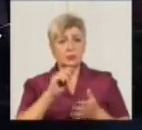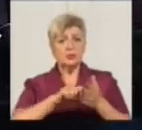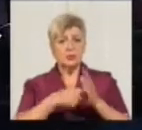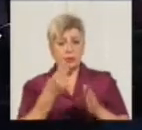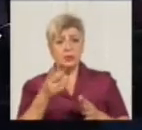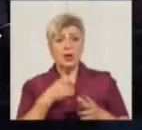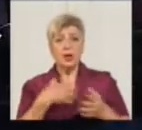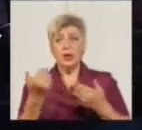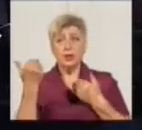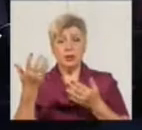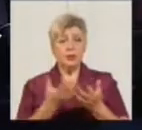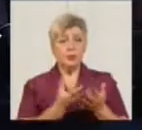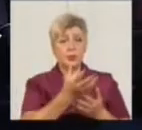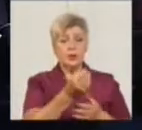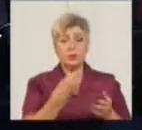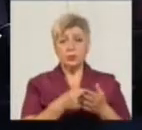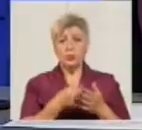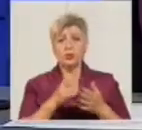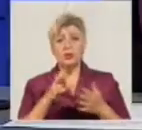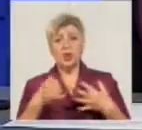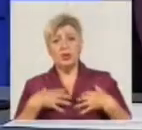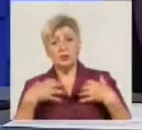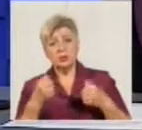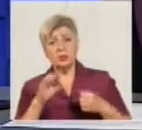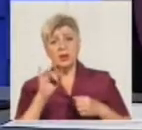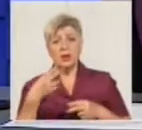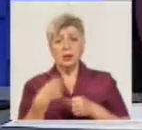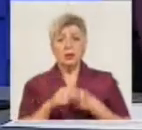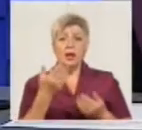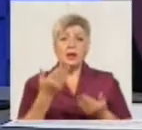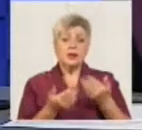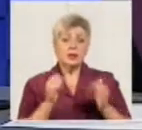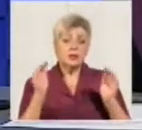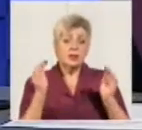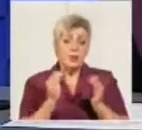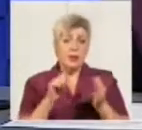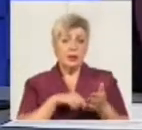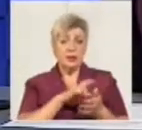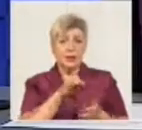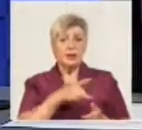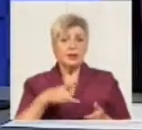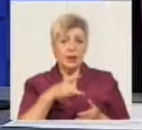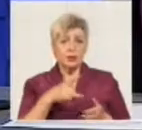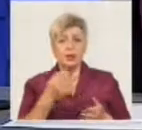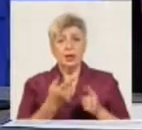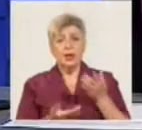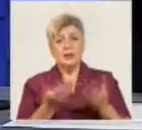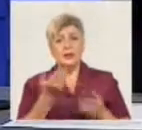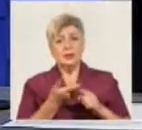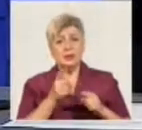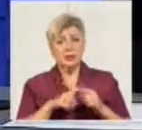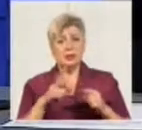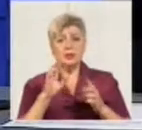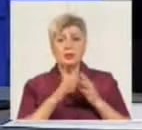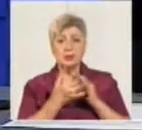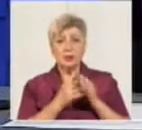виплачують кошти на оздоровлення і лікування. Якщо це невеличкі райони, якщо це села, сільські ради говорять, що у нас